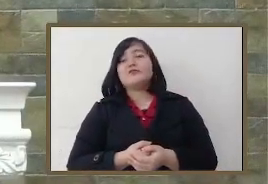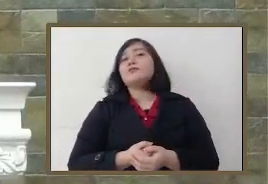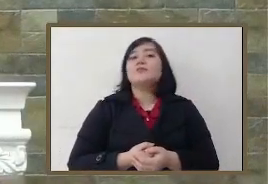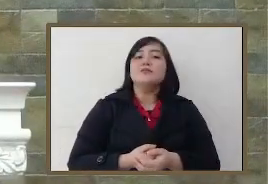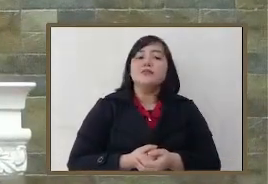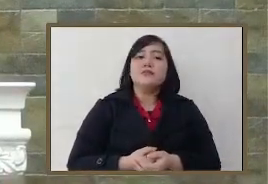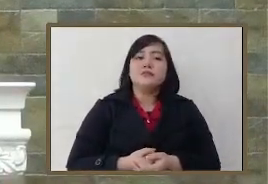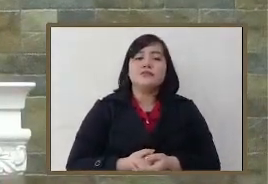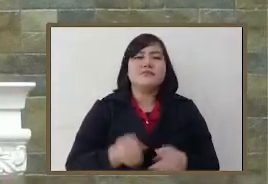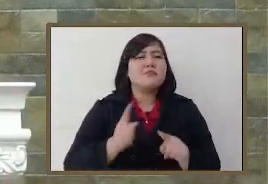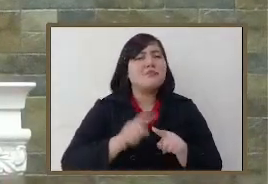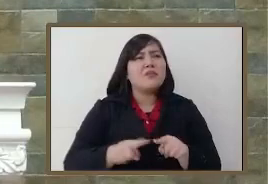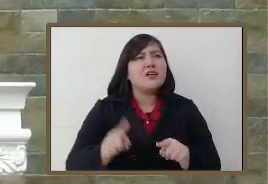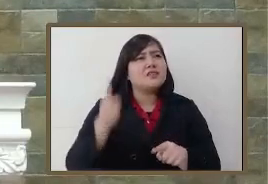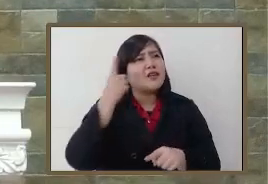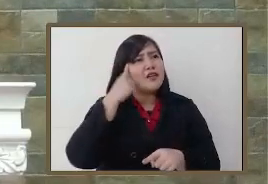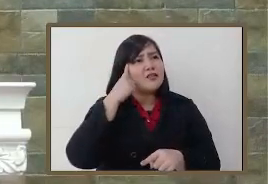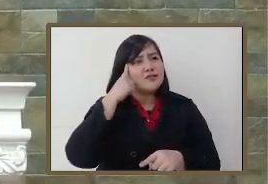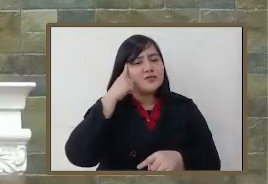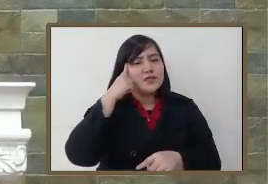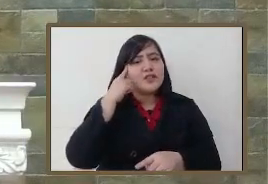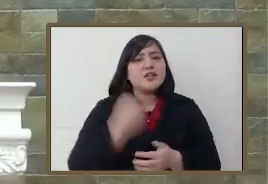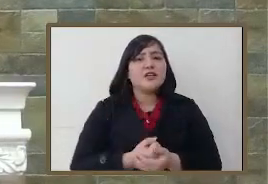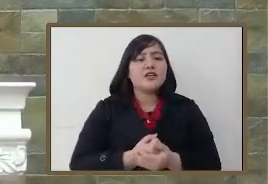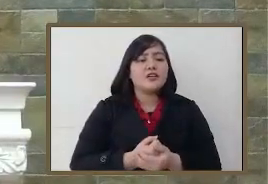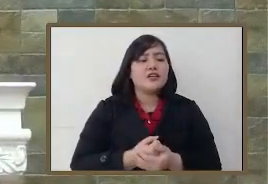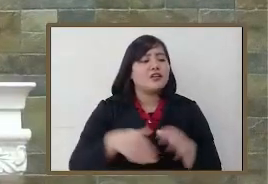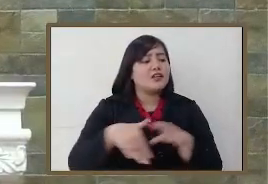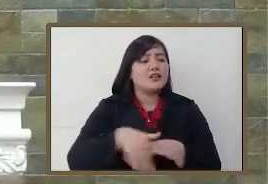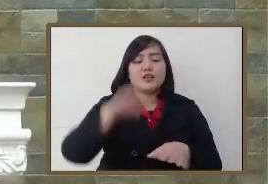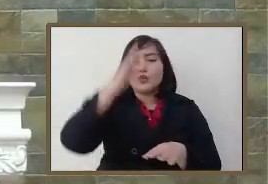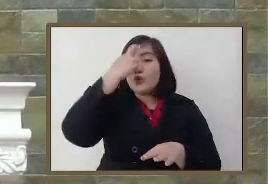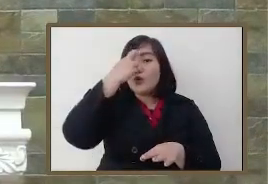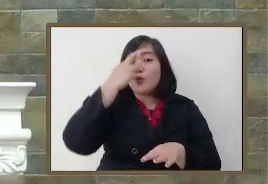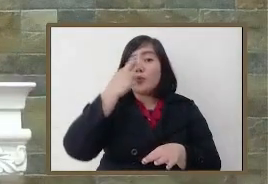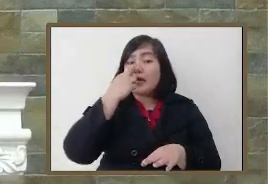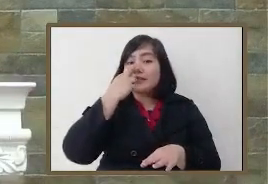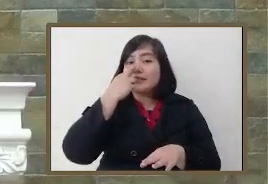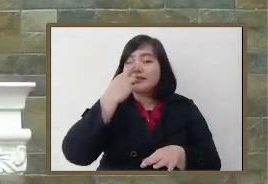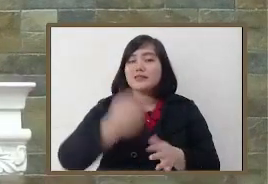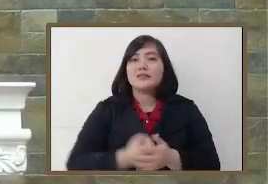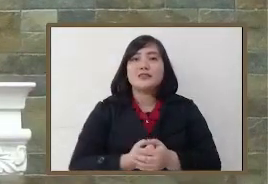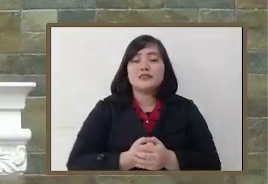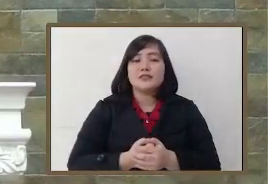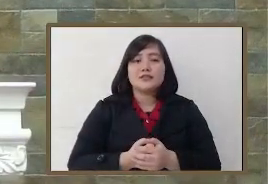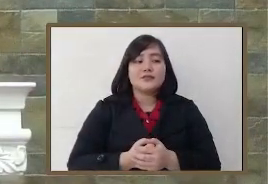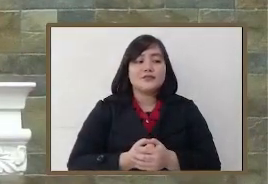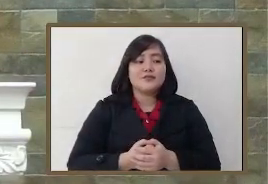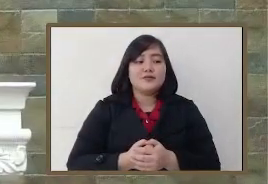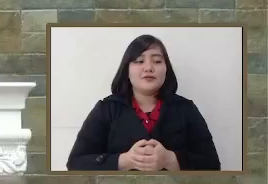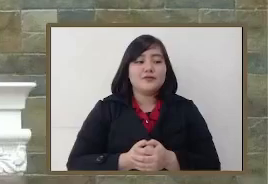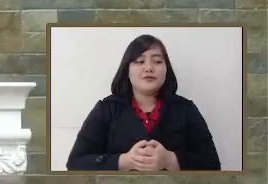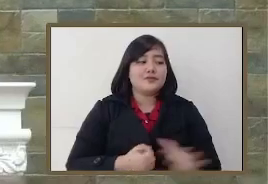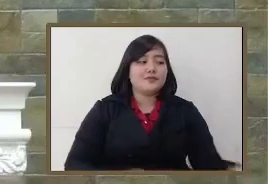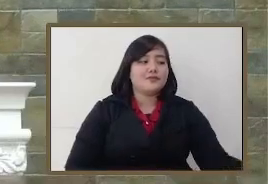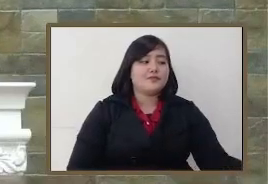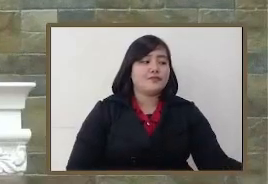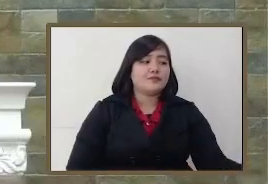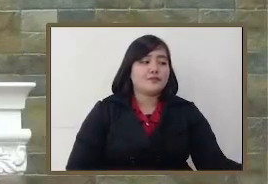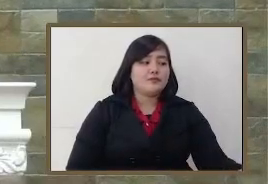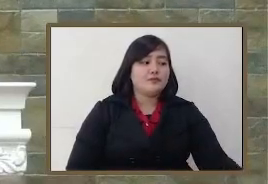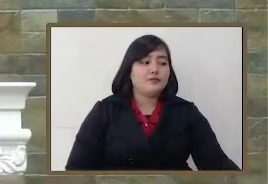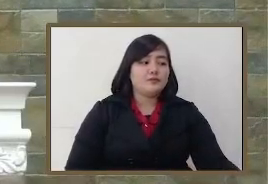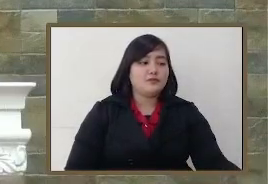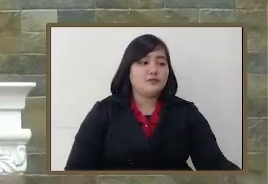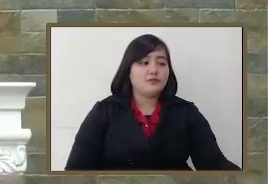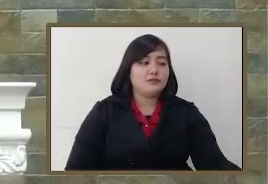Pero kapatid, mapapansin niyo po, babalikan natin yung Romans. I think hindi ko natapos yun. Alright? Romans